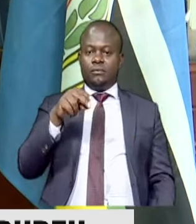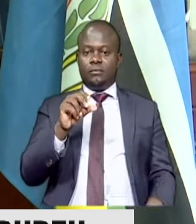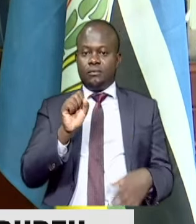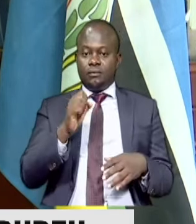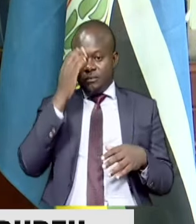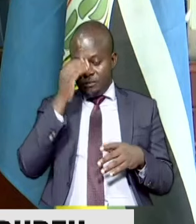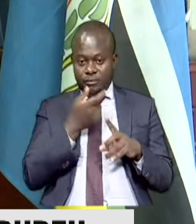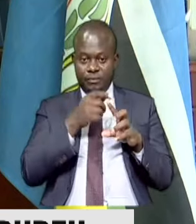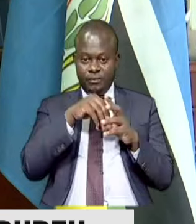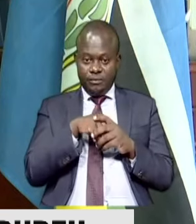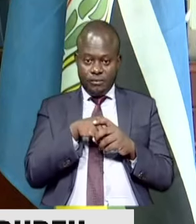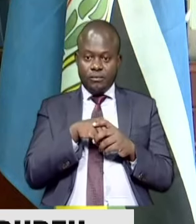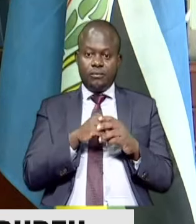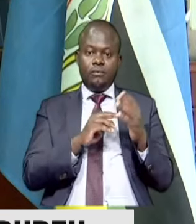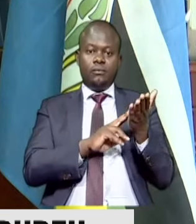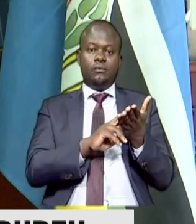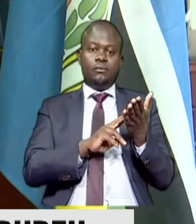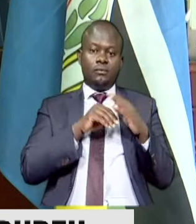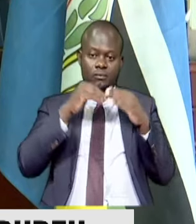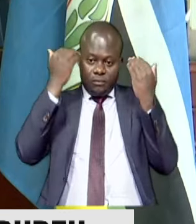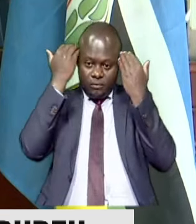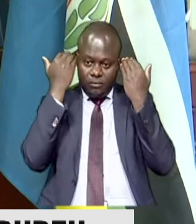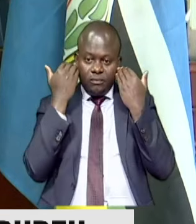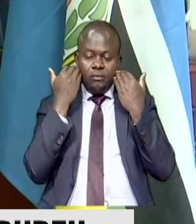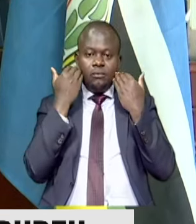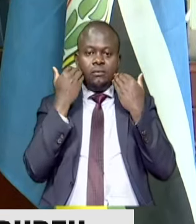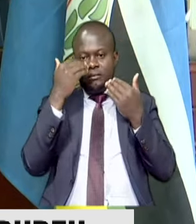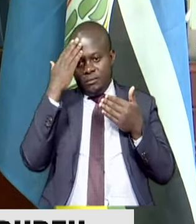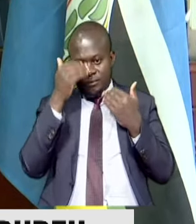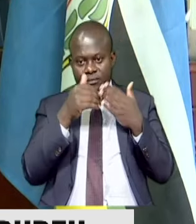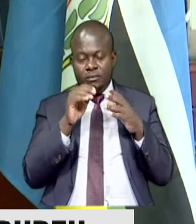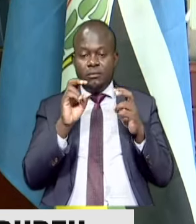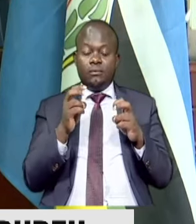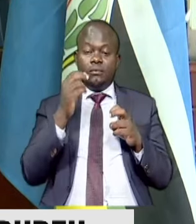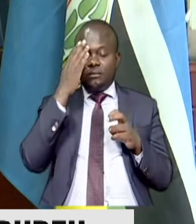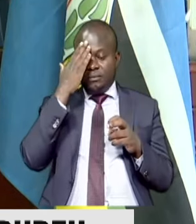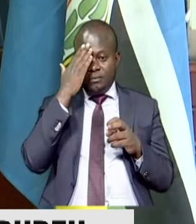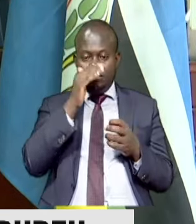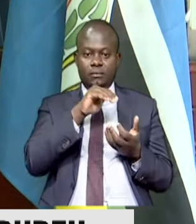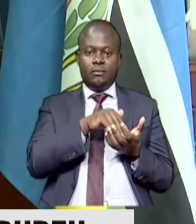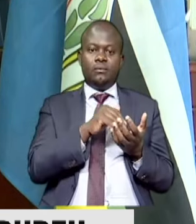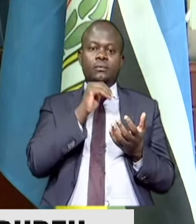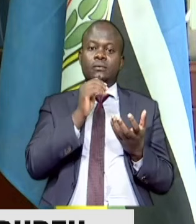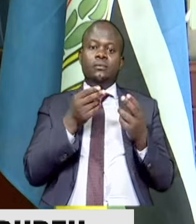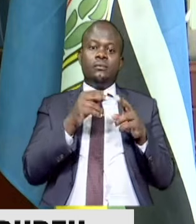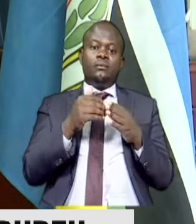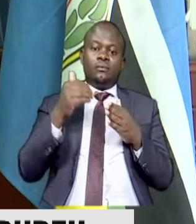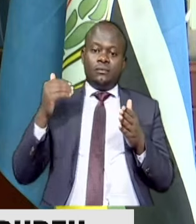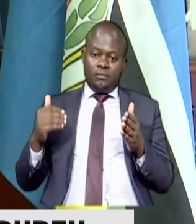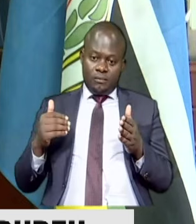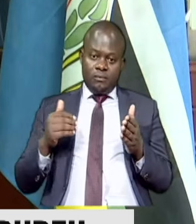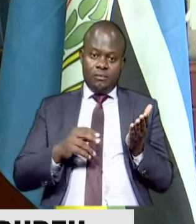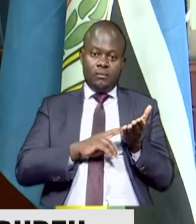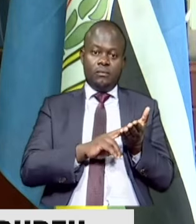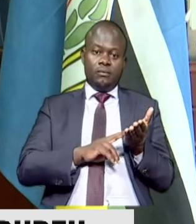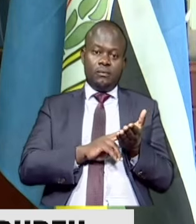ikimenyetso kivuyemo kifashishwe mu butabera. Kuko murabizi ikigo kitarabaho mbere